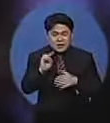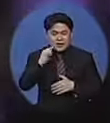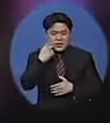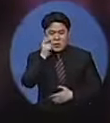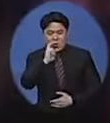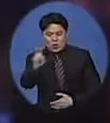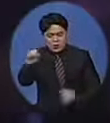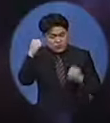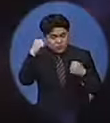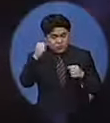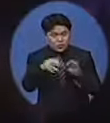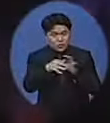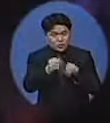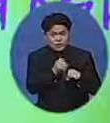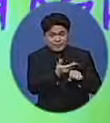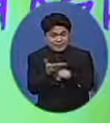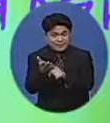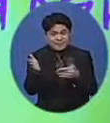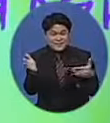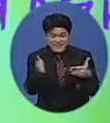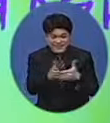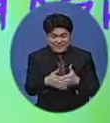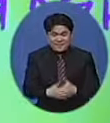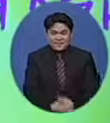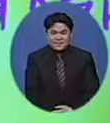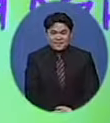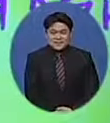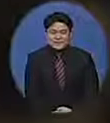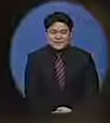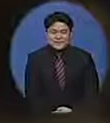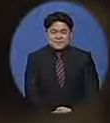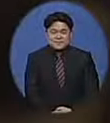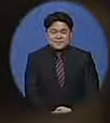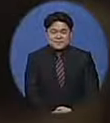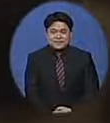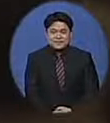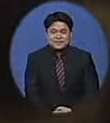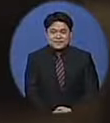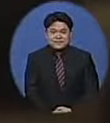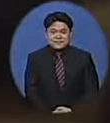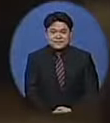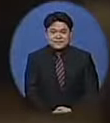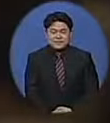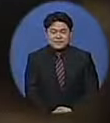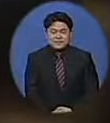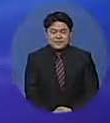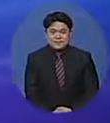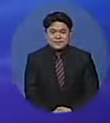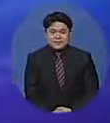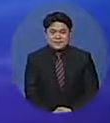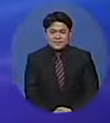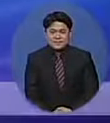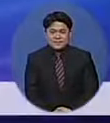음악과 공연을 통해 전해졌습니다. 복지TV 뉴스 김소연입니다.